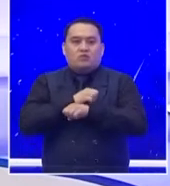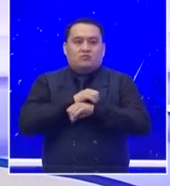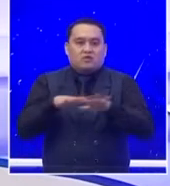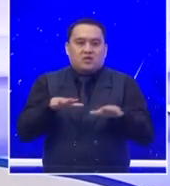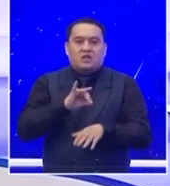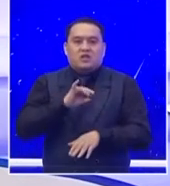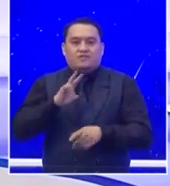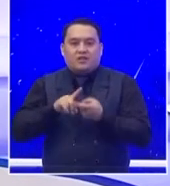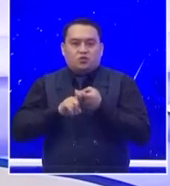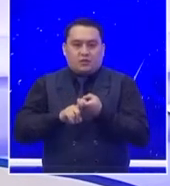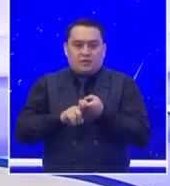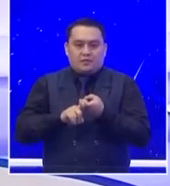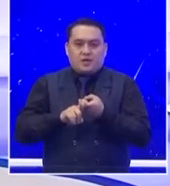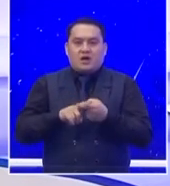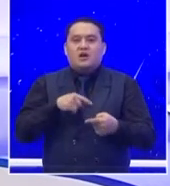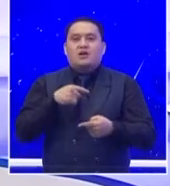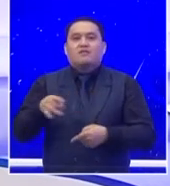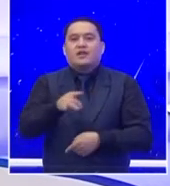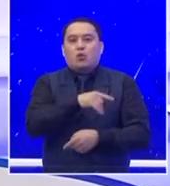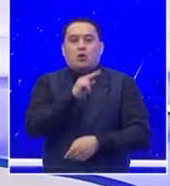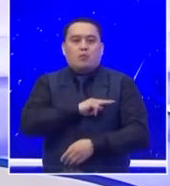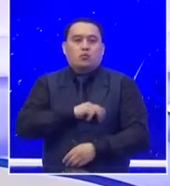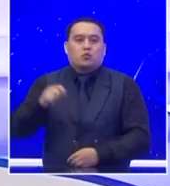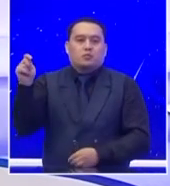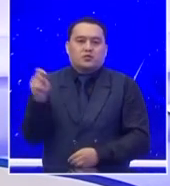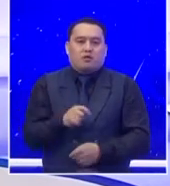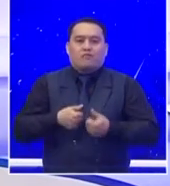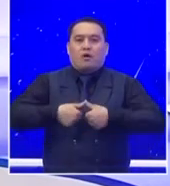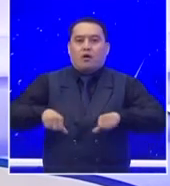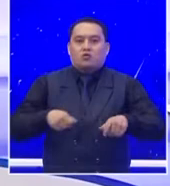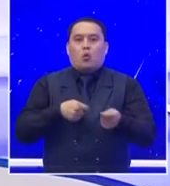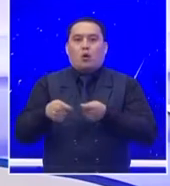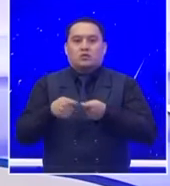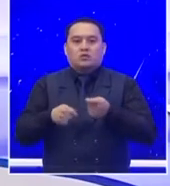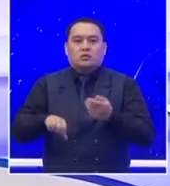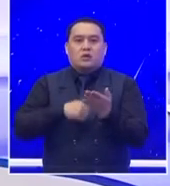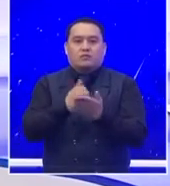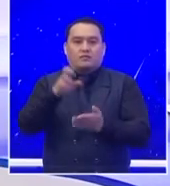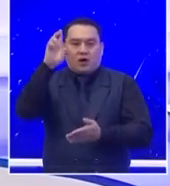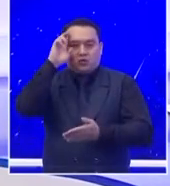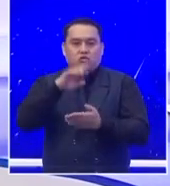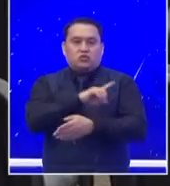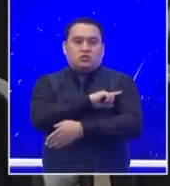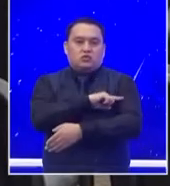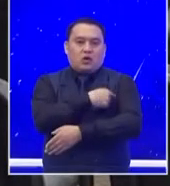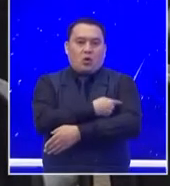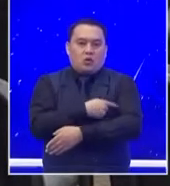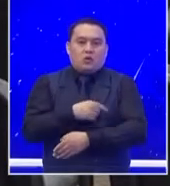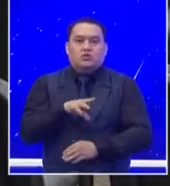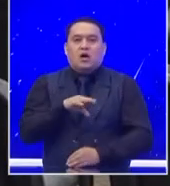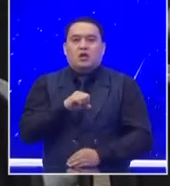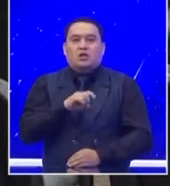распространения коронавирусной инфекции. В регион с рабочим визитом прибыла комиссия во главе с главным государственным санитарным врачом